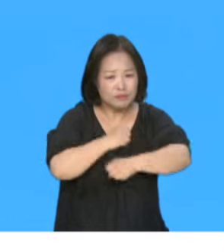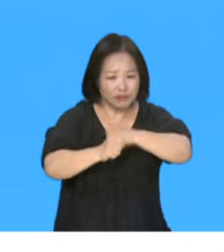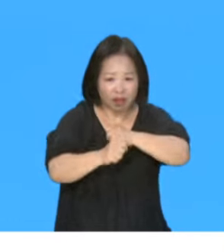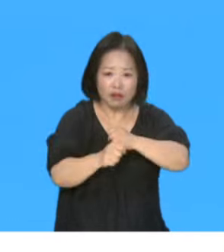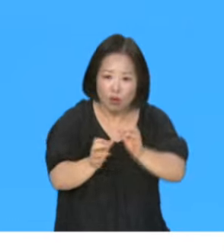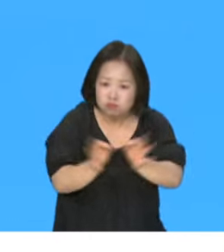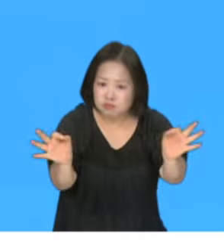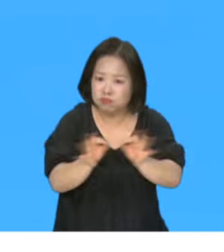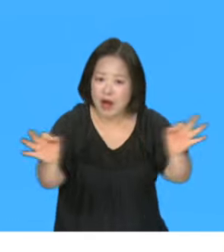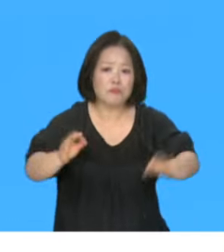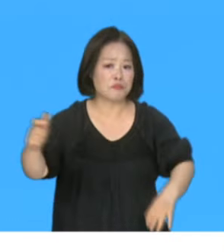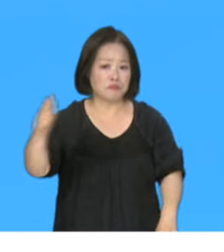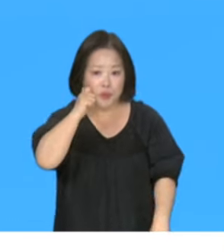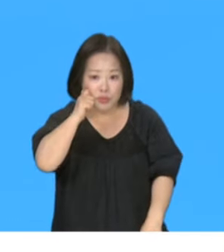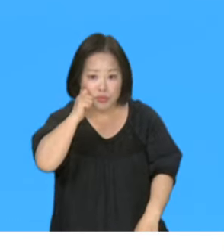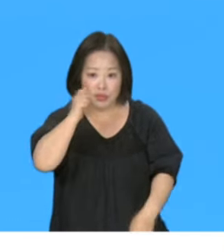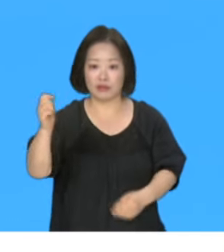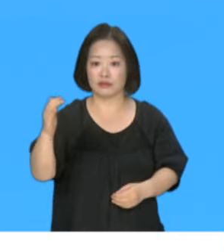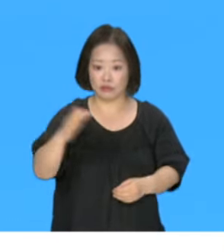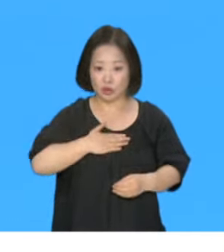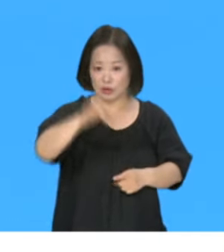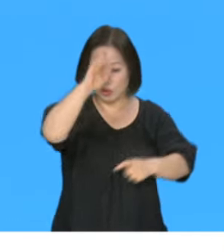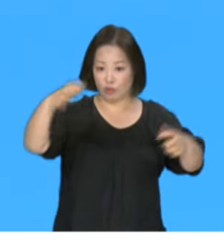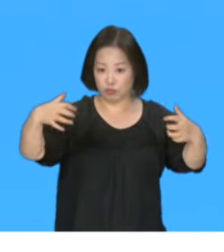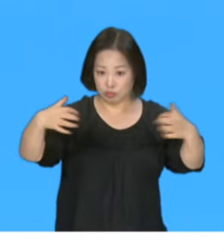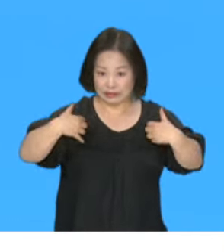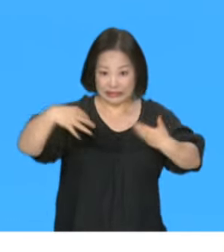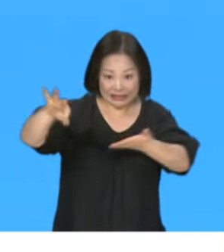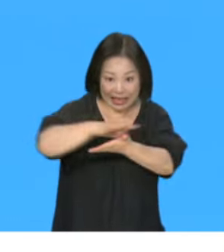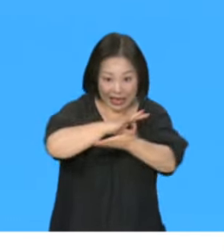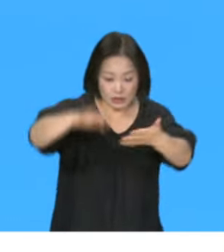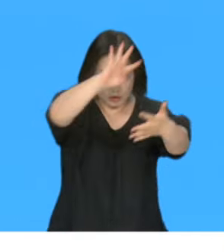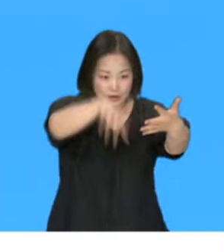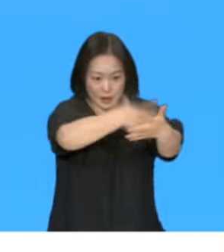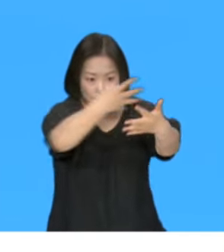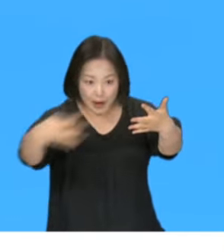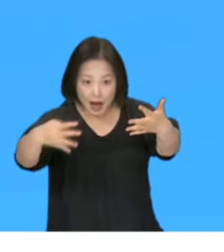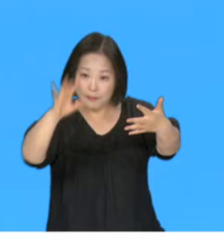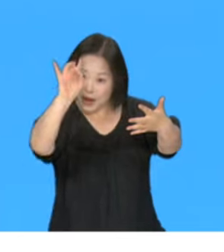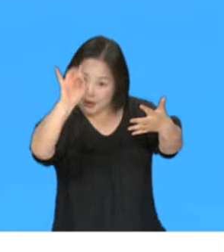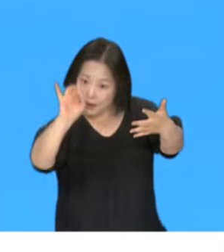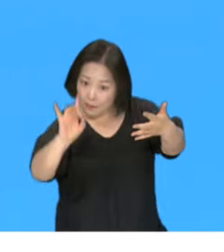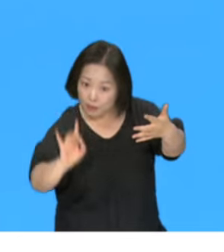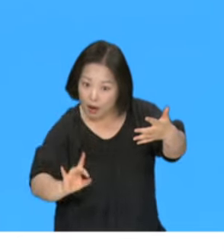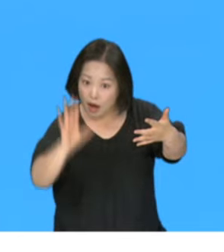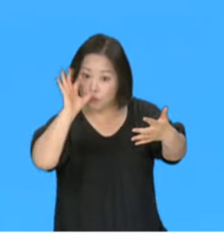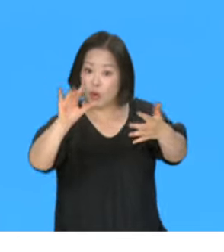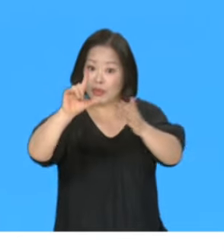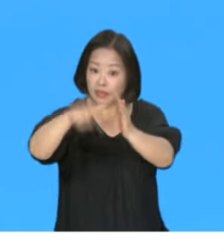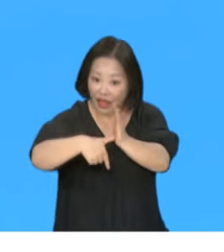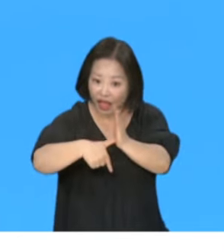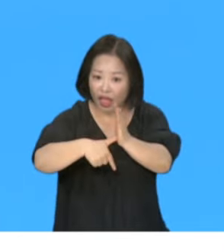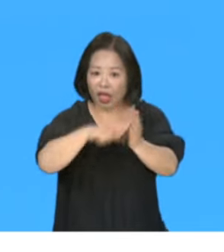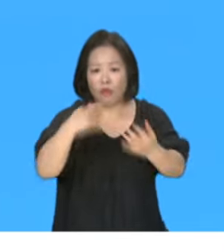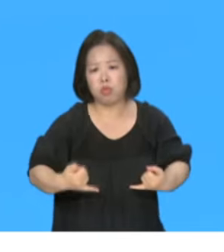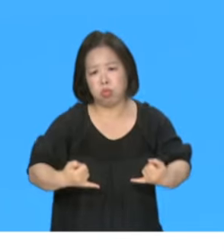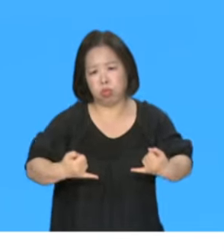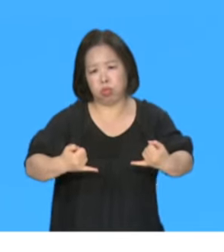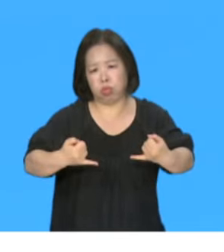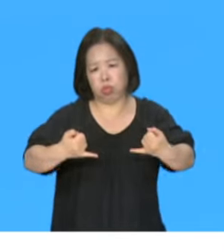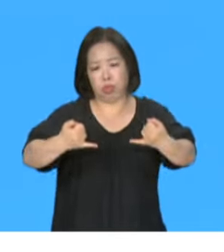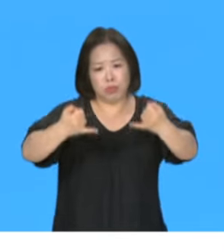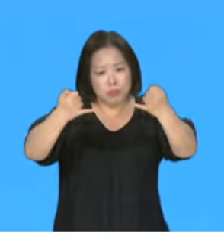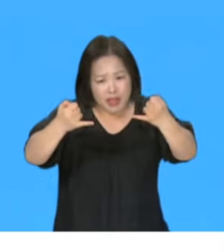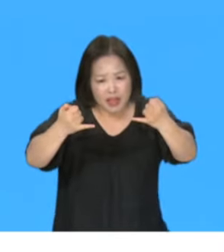현실입니다. 저도 정부 재정을 살펴볼 때면 빚만 잔뜩 물려받은 소년